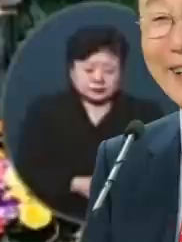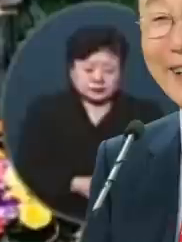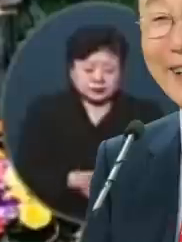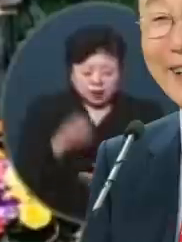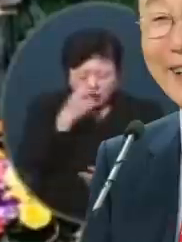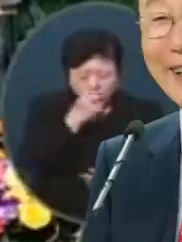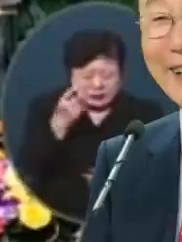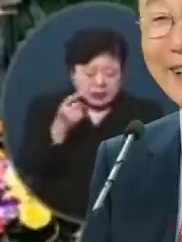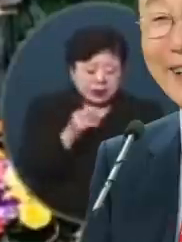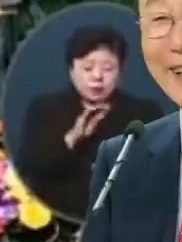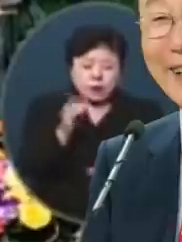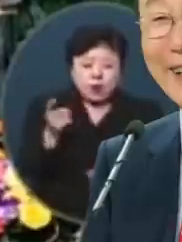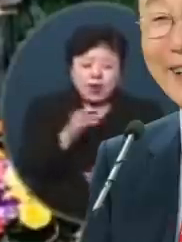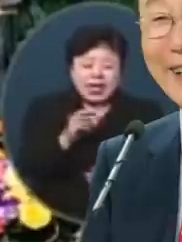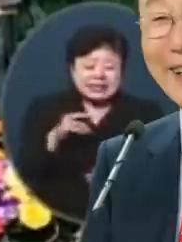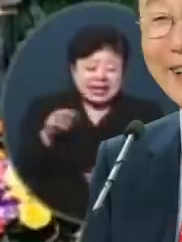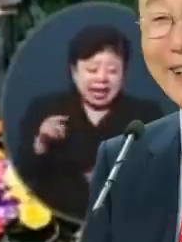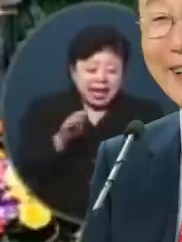보혜사